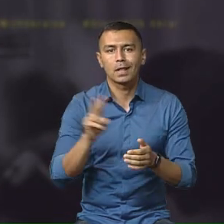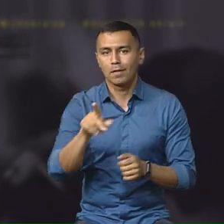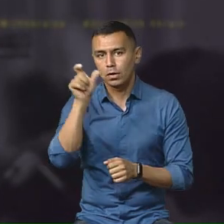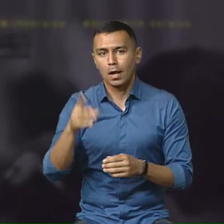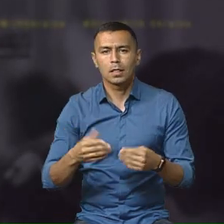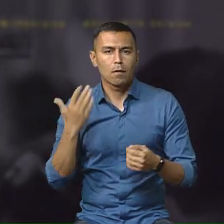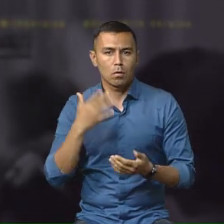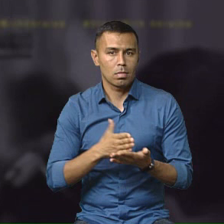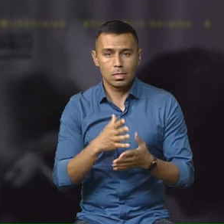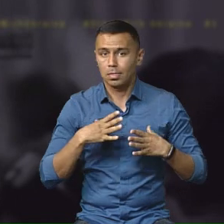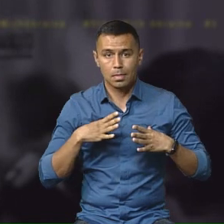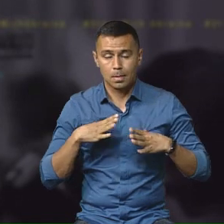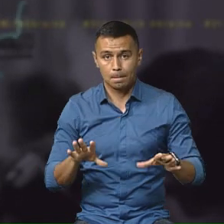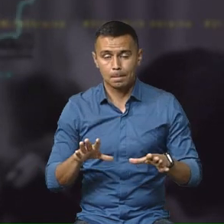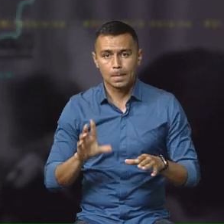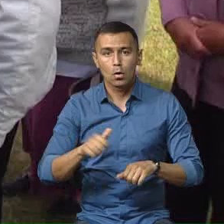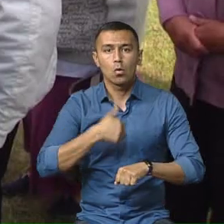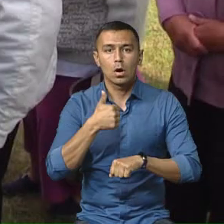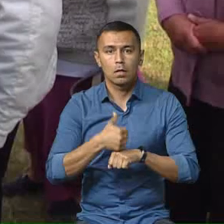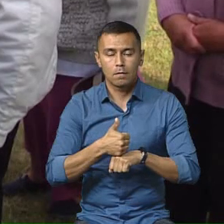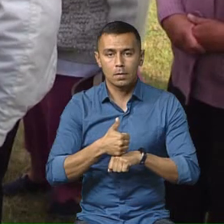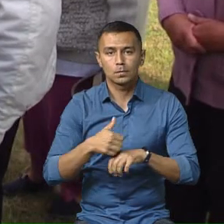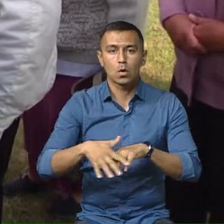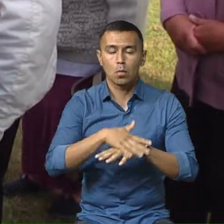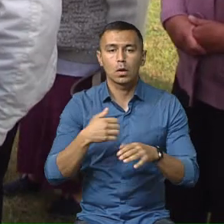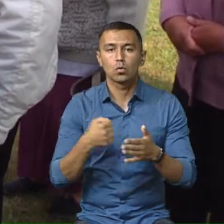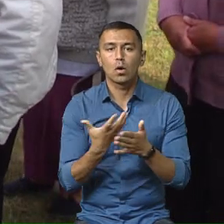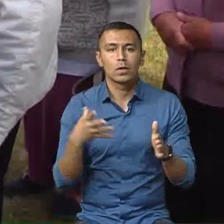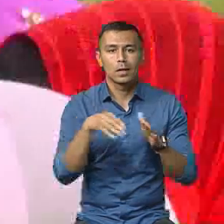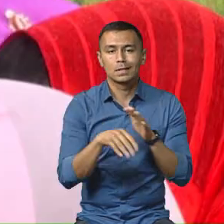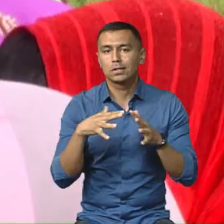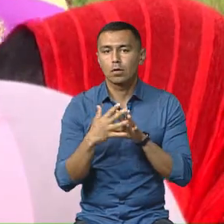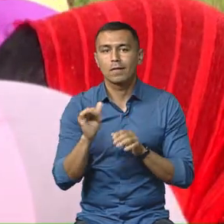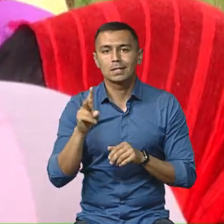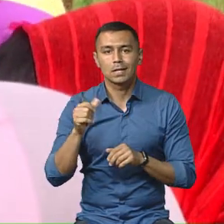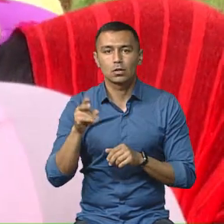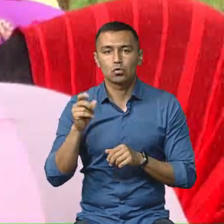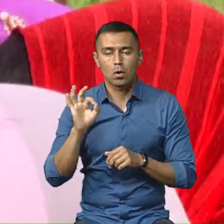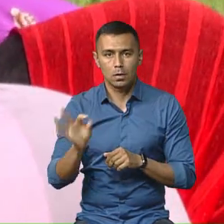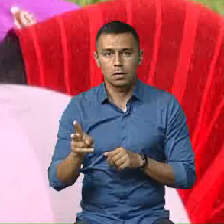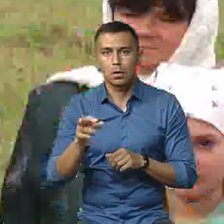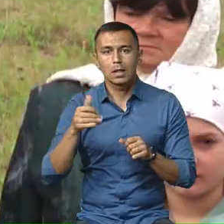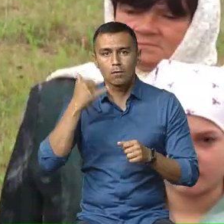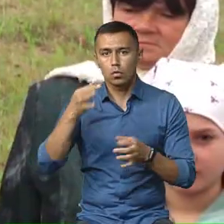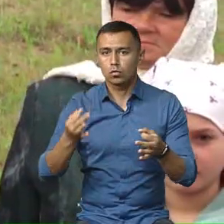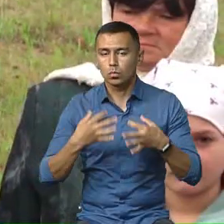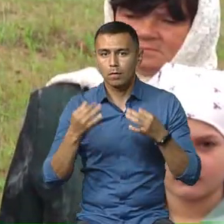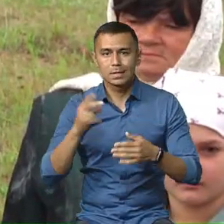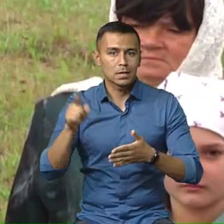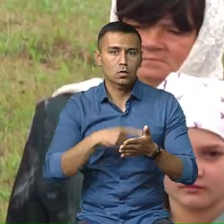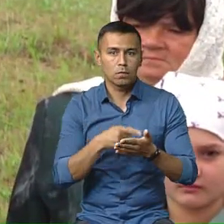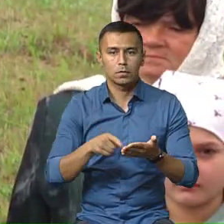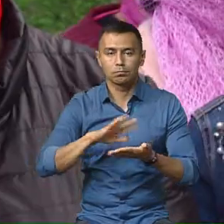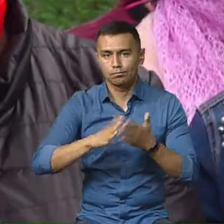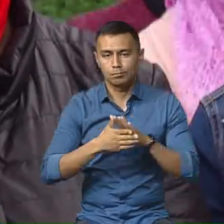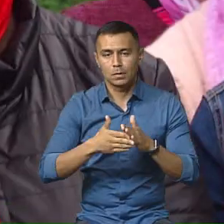який давно не служить у Михайлівці. Голова Ростошанської громади, до якої належить село Василь Дячок, телефоном розповів, скасовувати договір